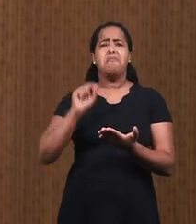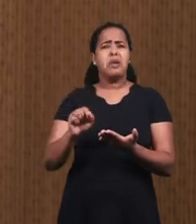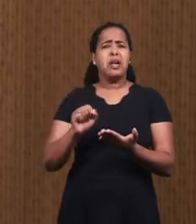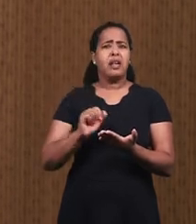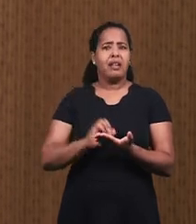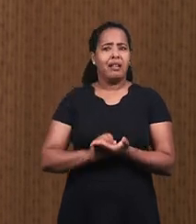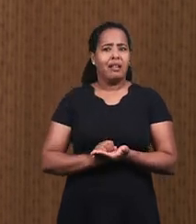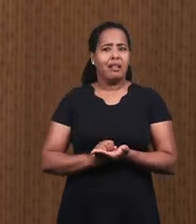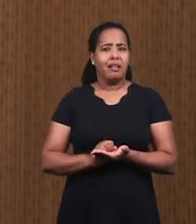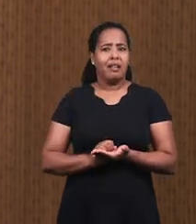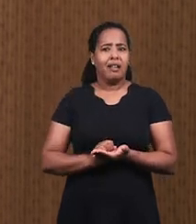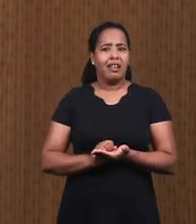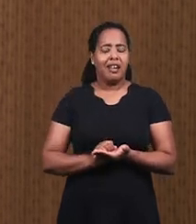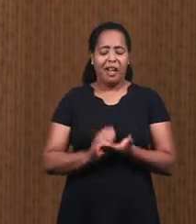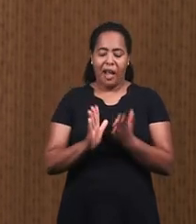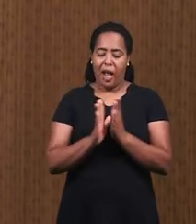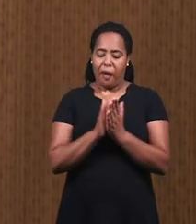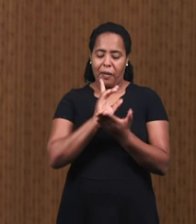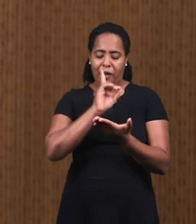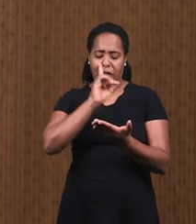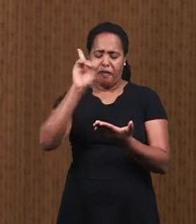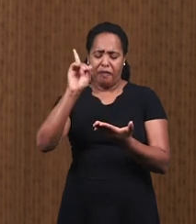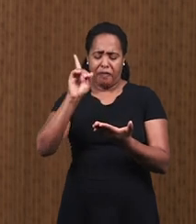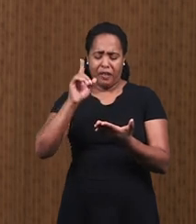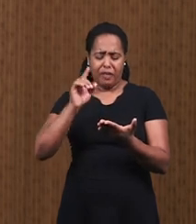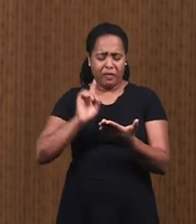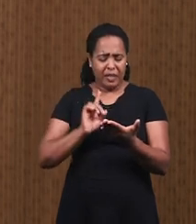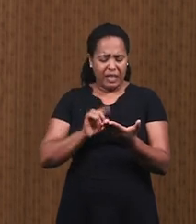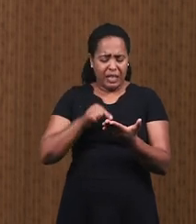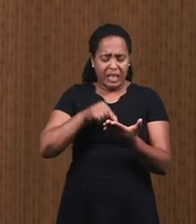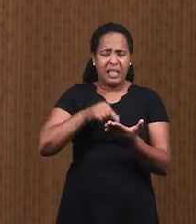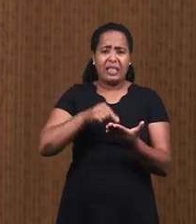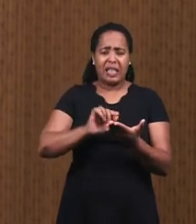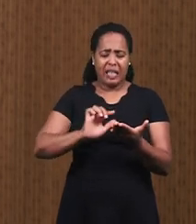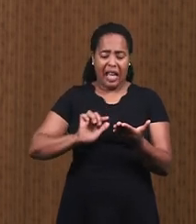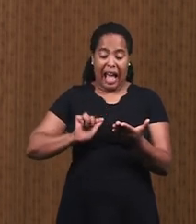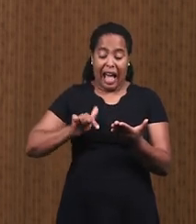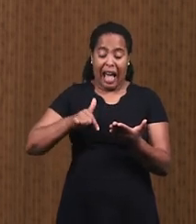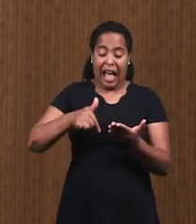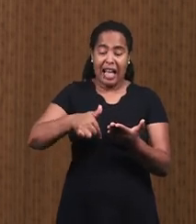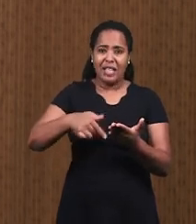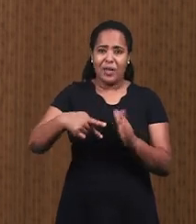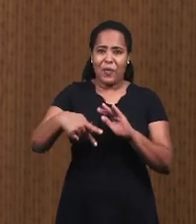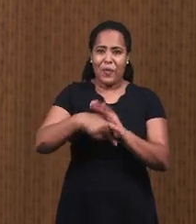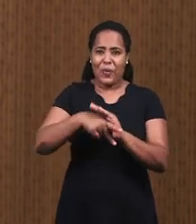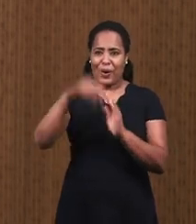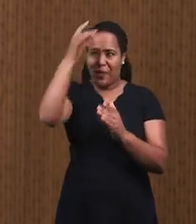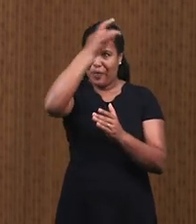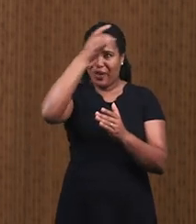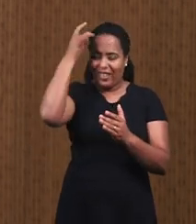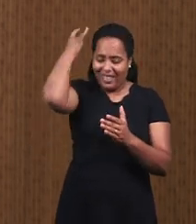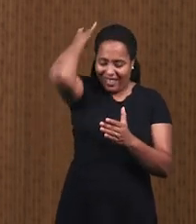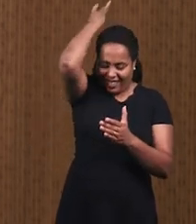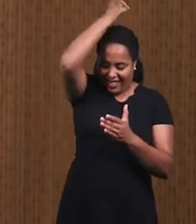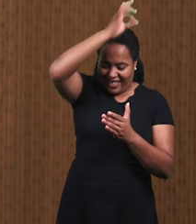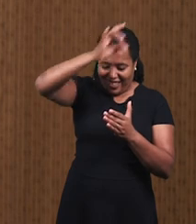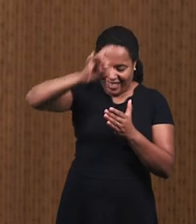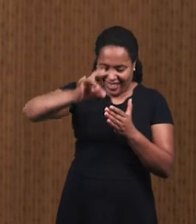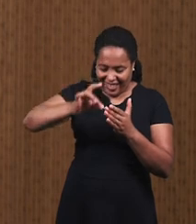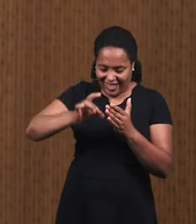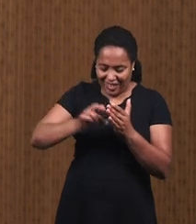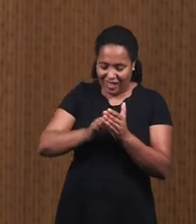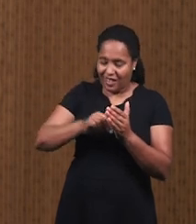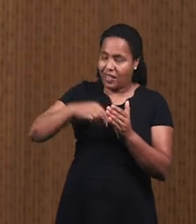parole vivante, c'est cette parole qui a souffert l'action du